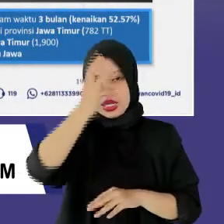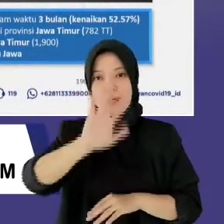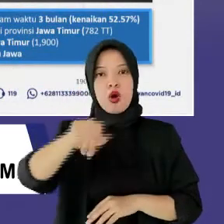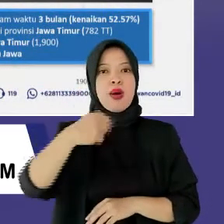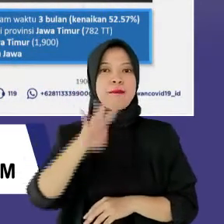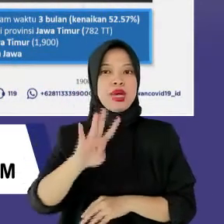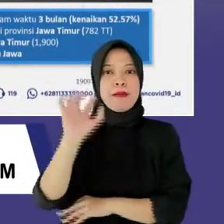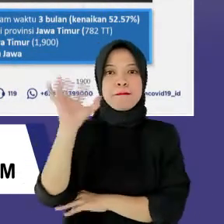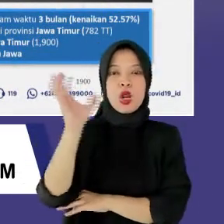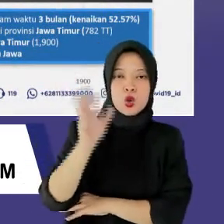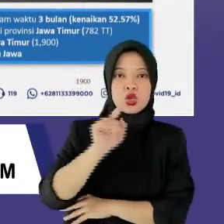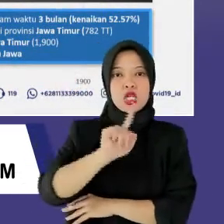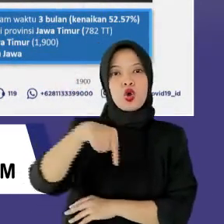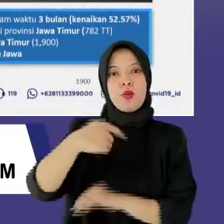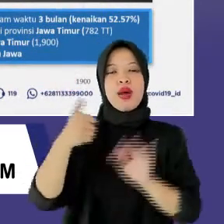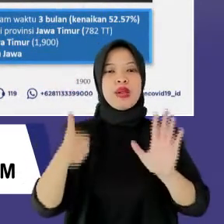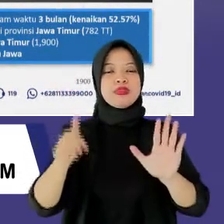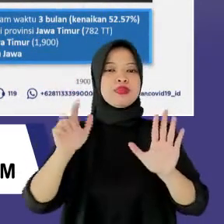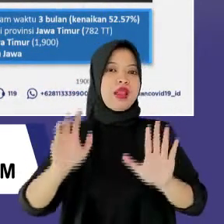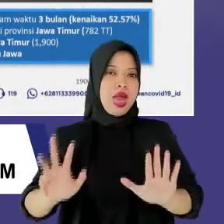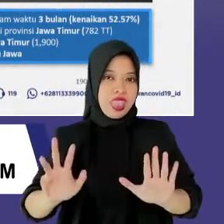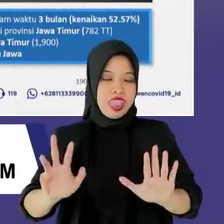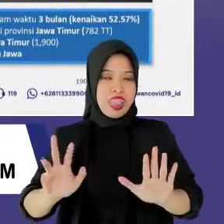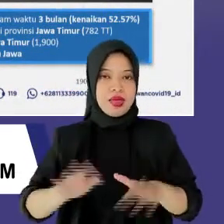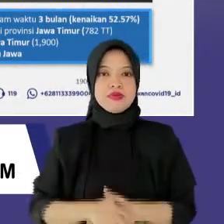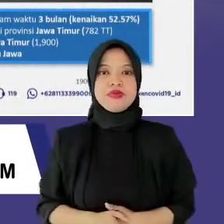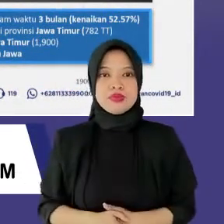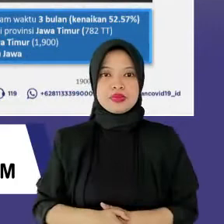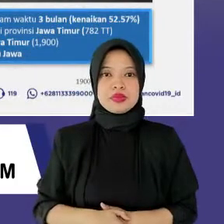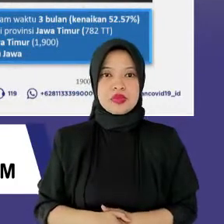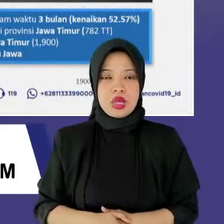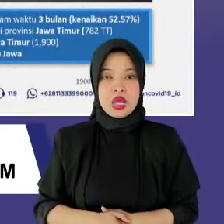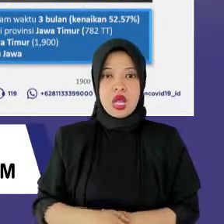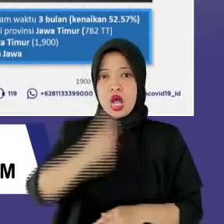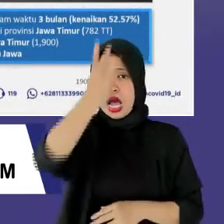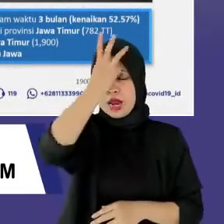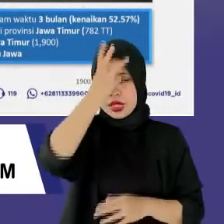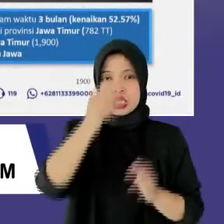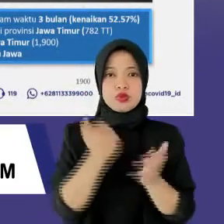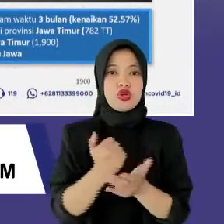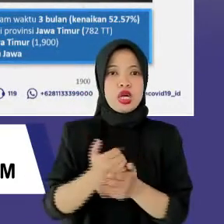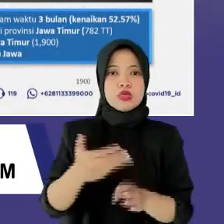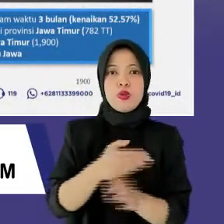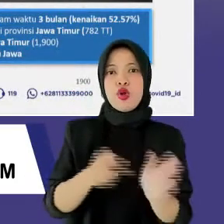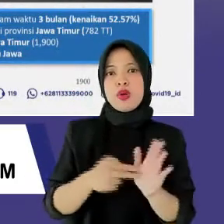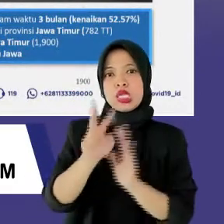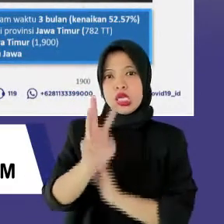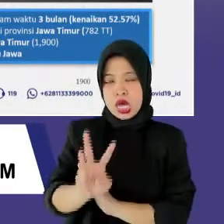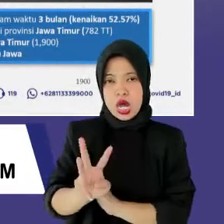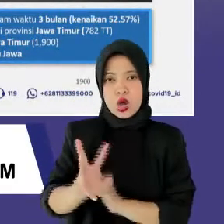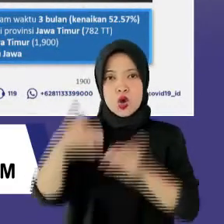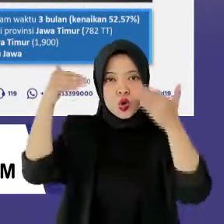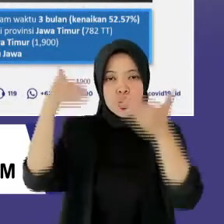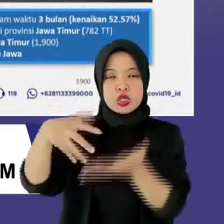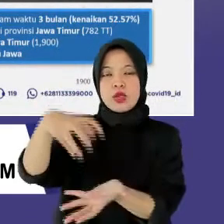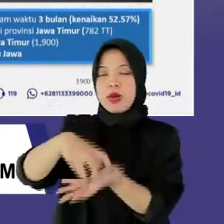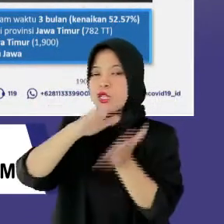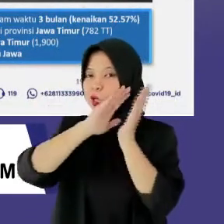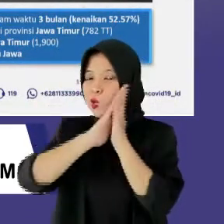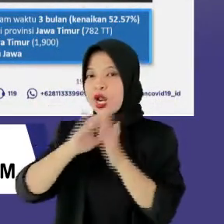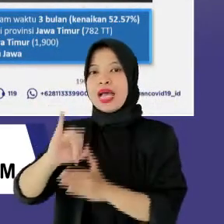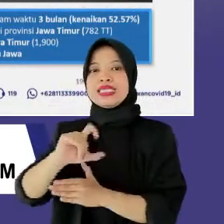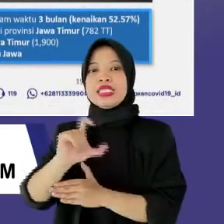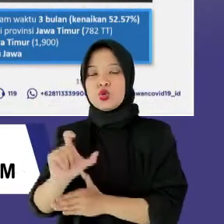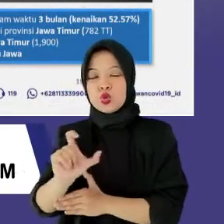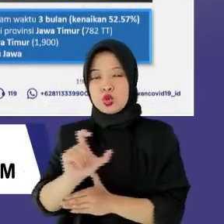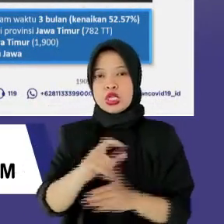5,4, Maluku dan Papua 1,69. Jadi kalau sebelumnya Kalimantan itu peringkat ketiga untuk jumlah tempat tidur isolasi. Tapi ternyata